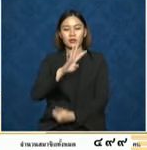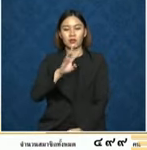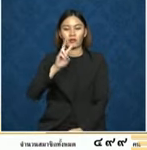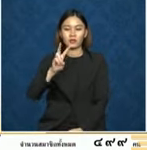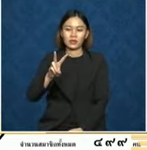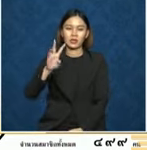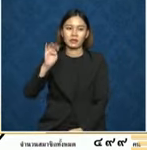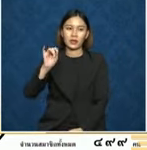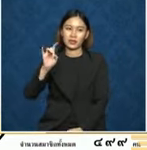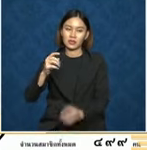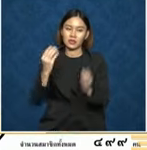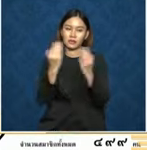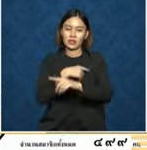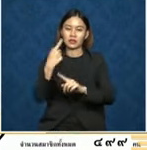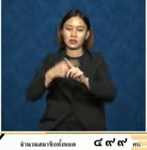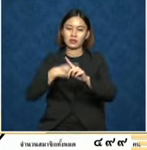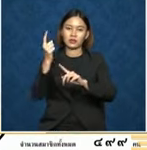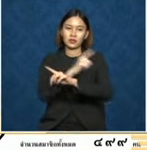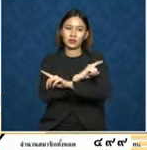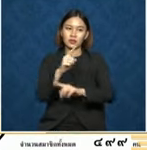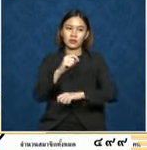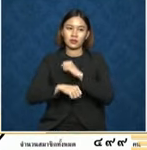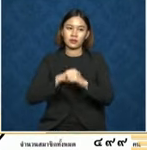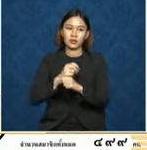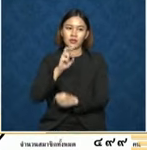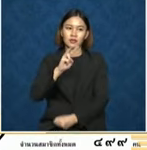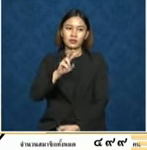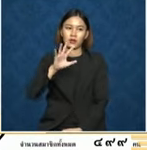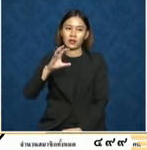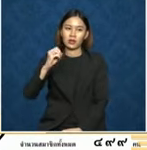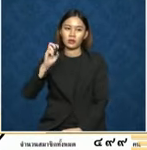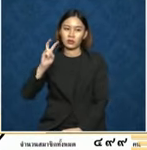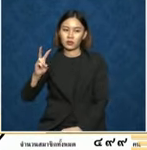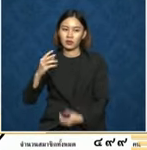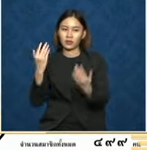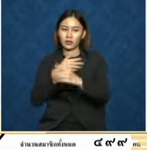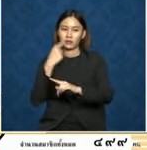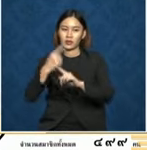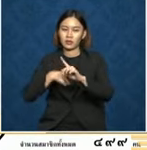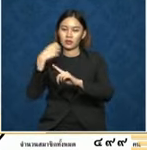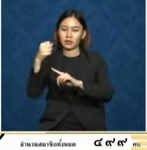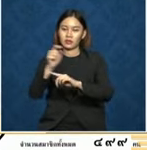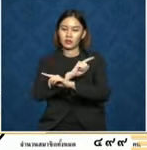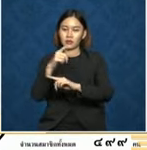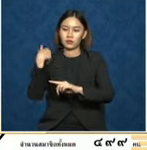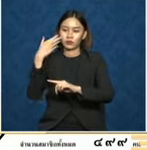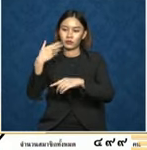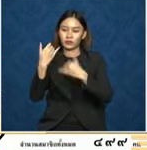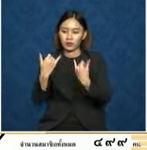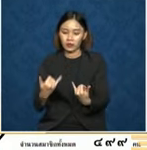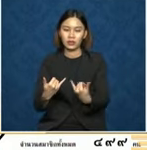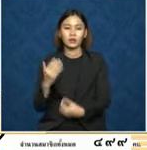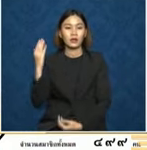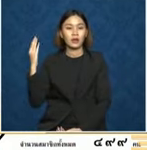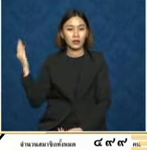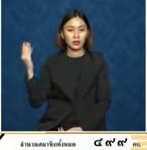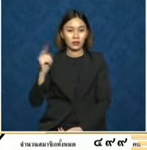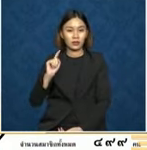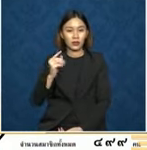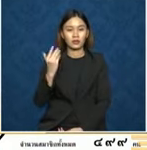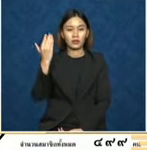1มกราคมพ.ศ.2502ปรับเป็น1ตุลาจนถึงปัจจุบันท่านประธานครับจากตรงนี้ทำให้เห็นครับว่า